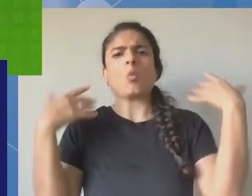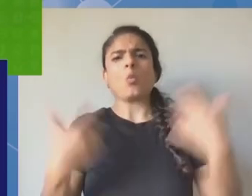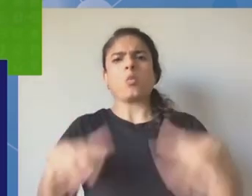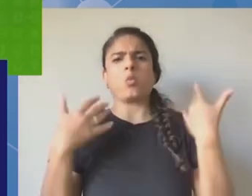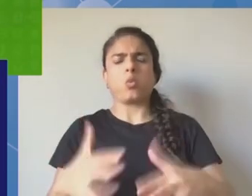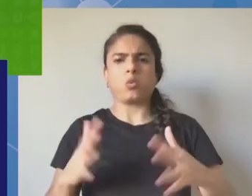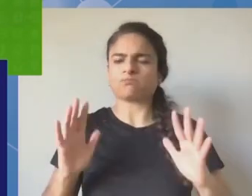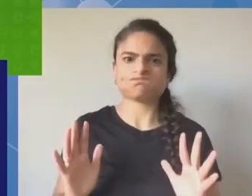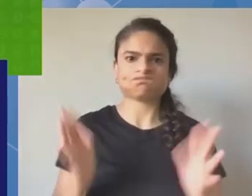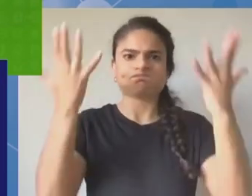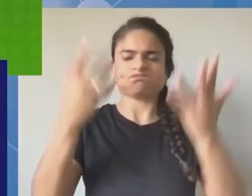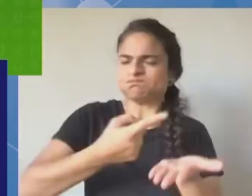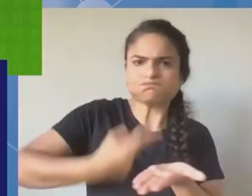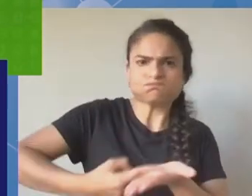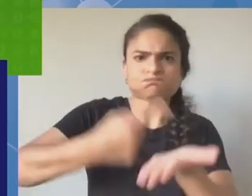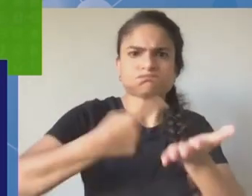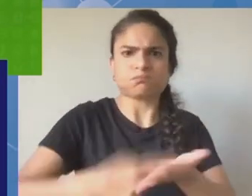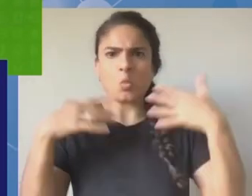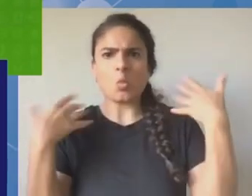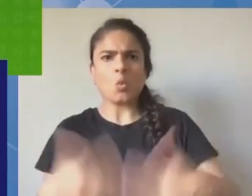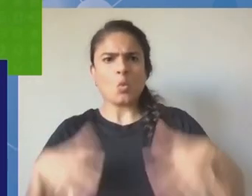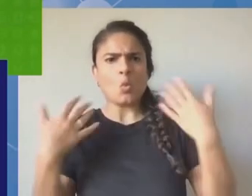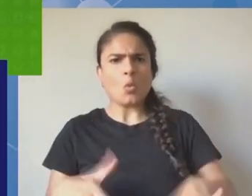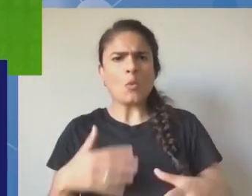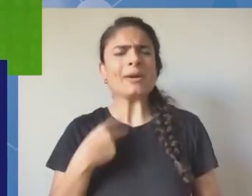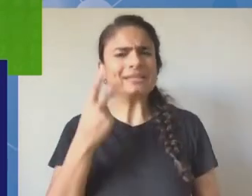可惜的是，我们听不见你的声音 ，Paul。